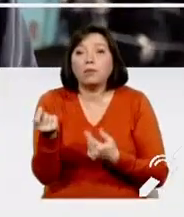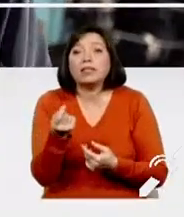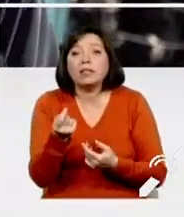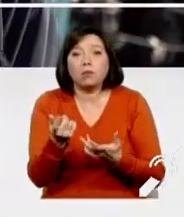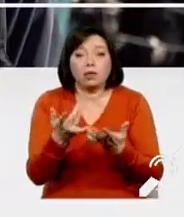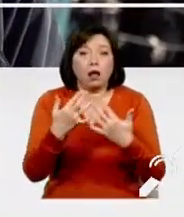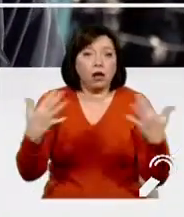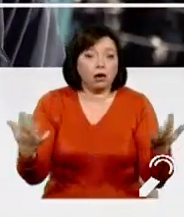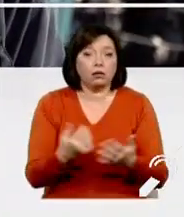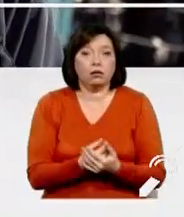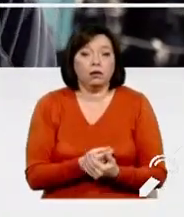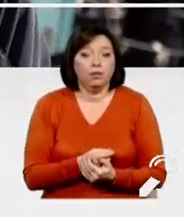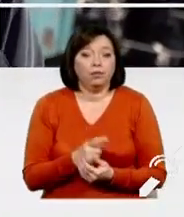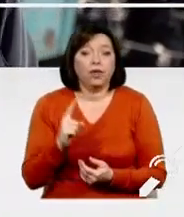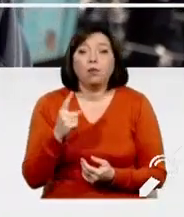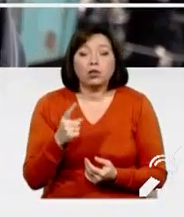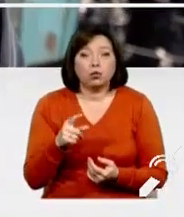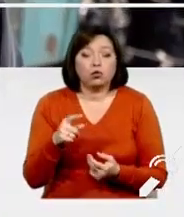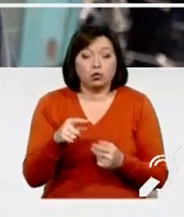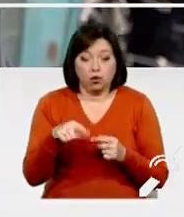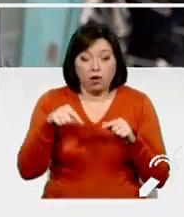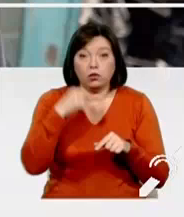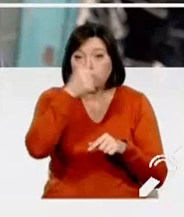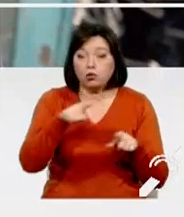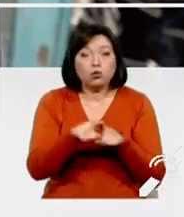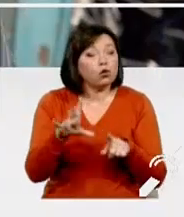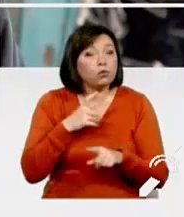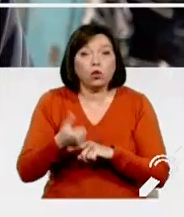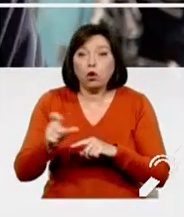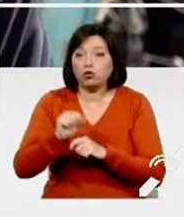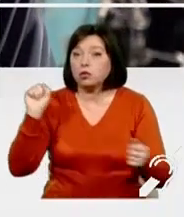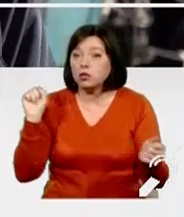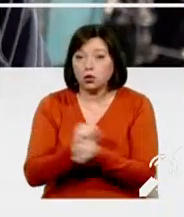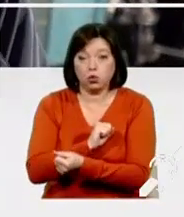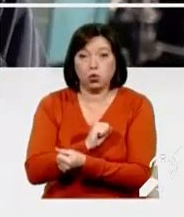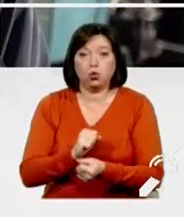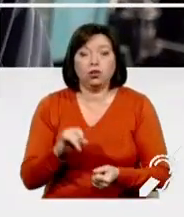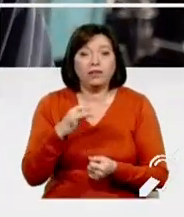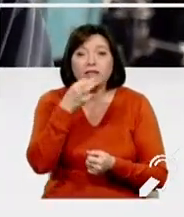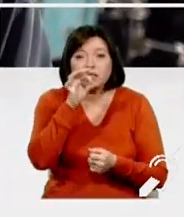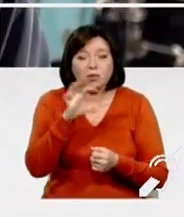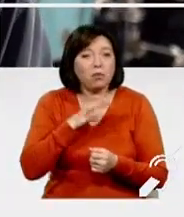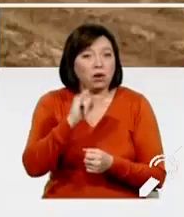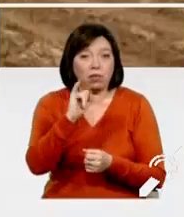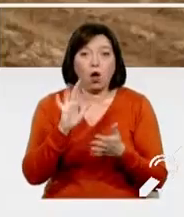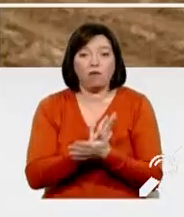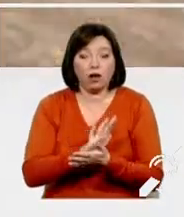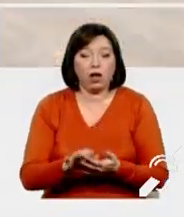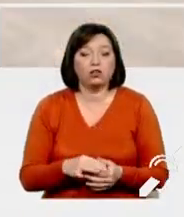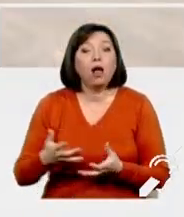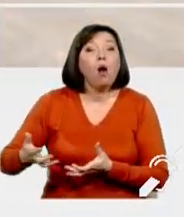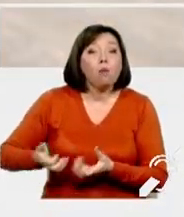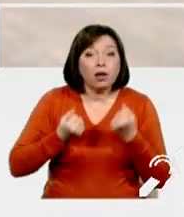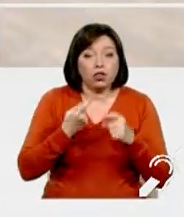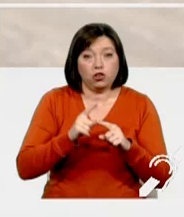semincier, fiindcă anul curent a fost foarte secetos și semințele au fost de proastă calitate. Sprijinul